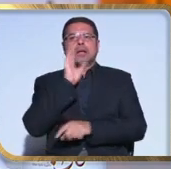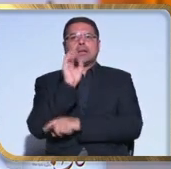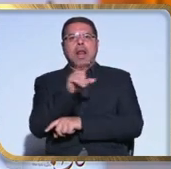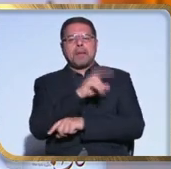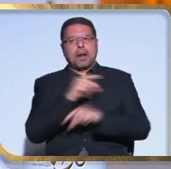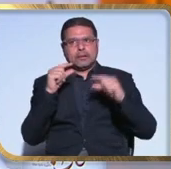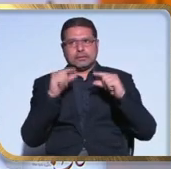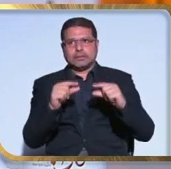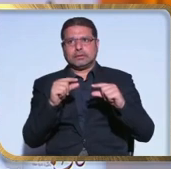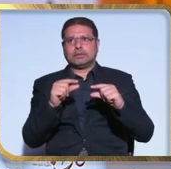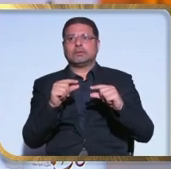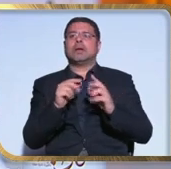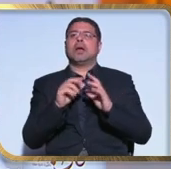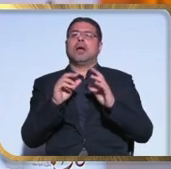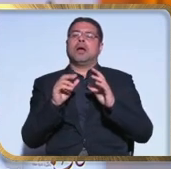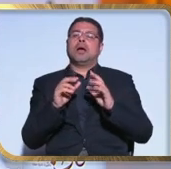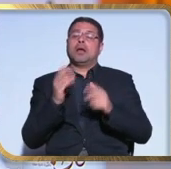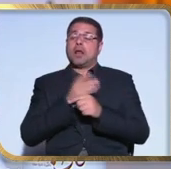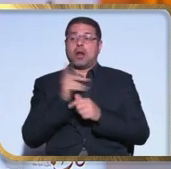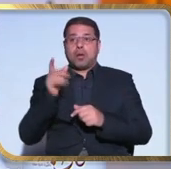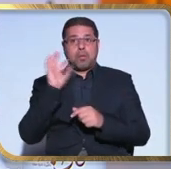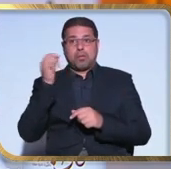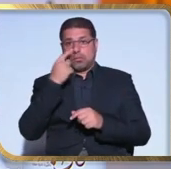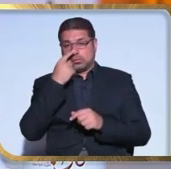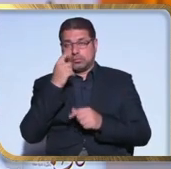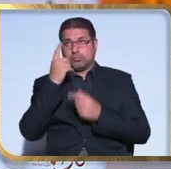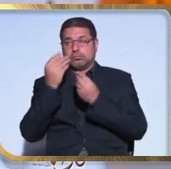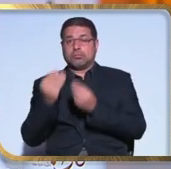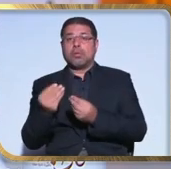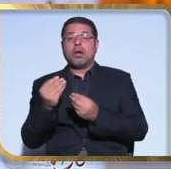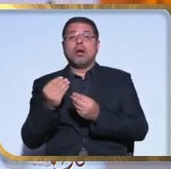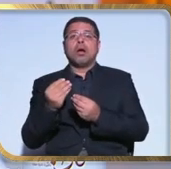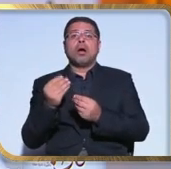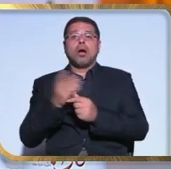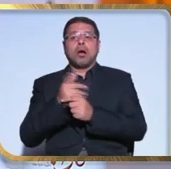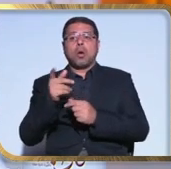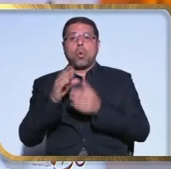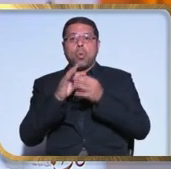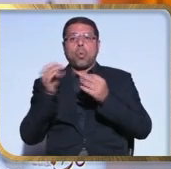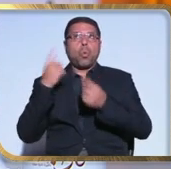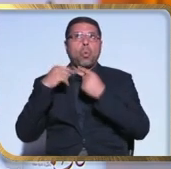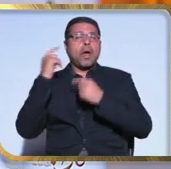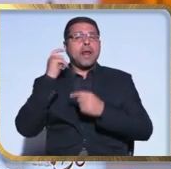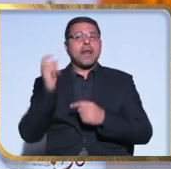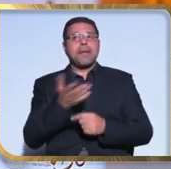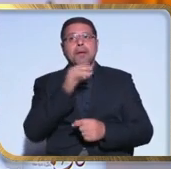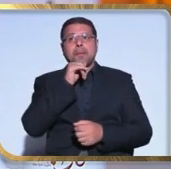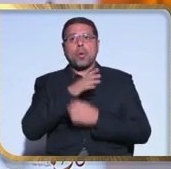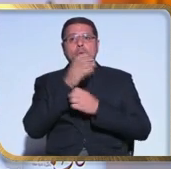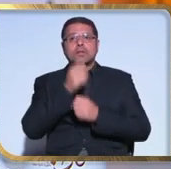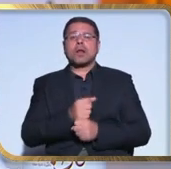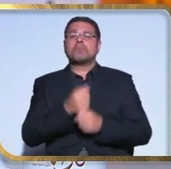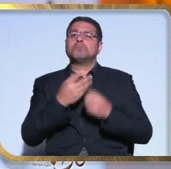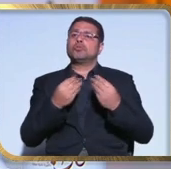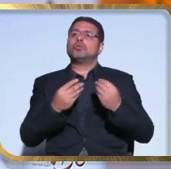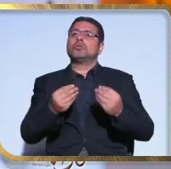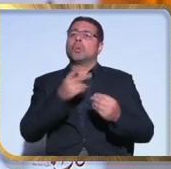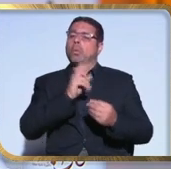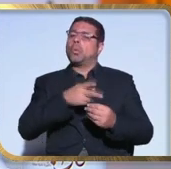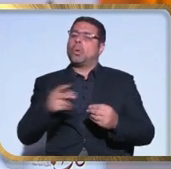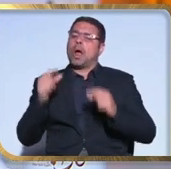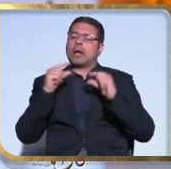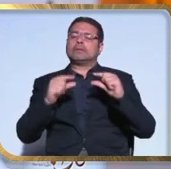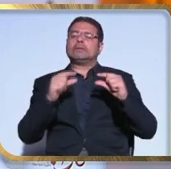الحديث الشريف لانها رضي الله تعالى عنها روت عن النبي صلى الله عليه وسلم عده